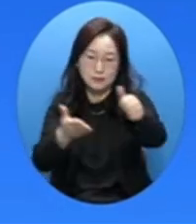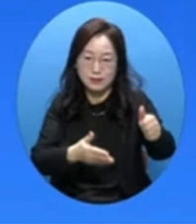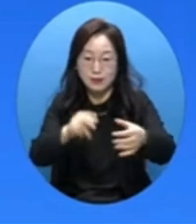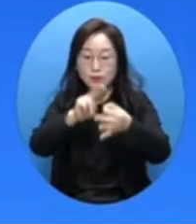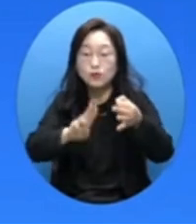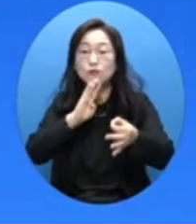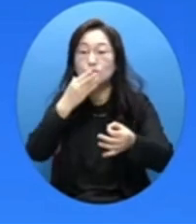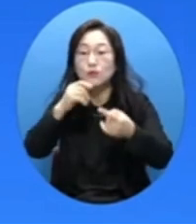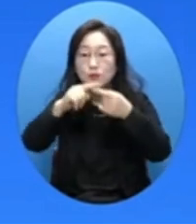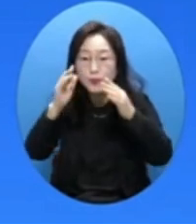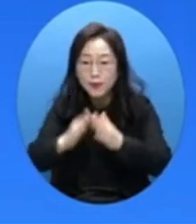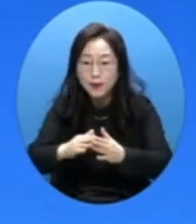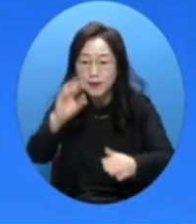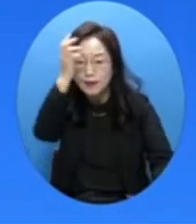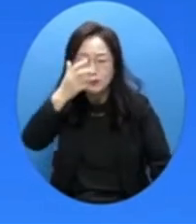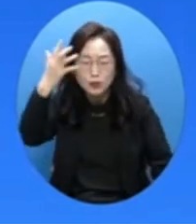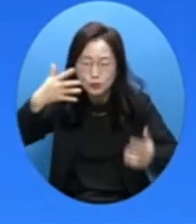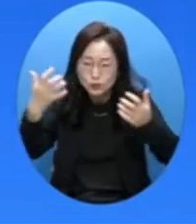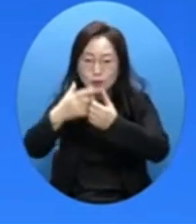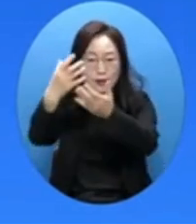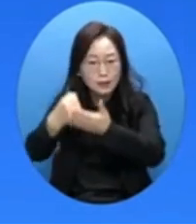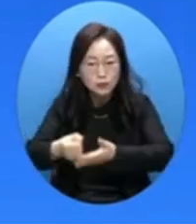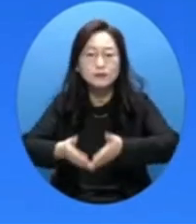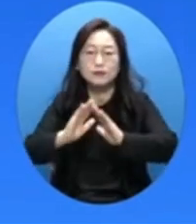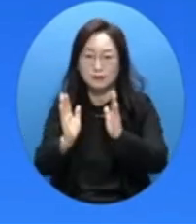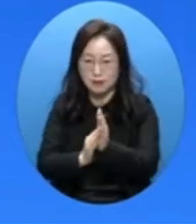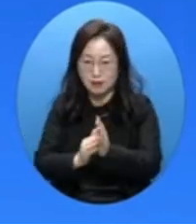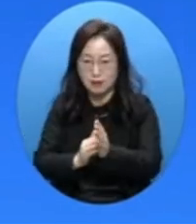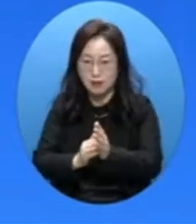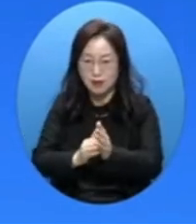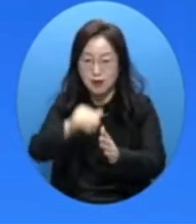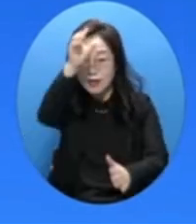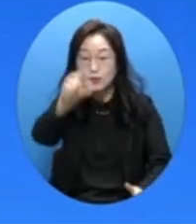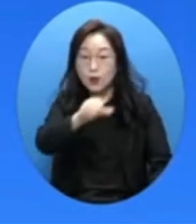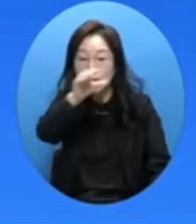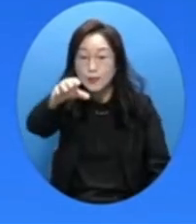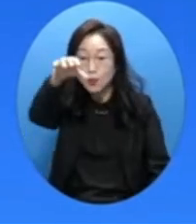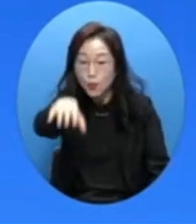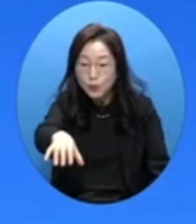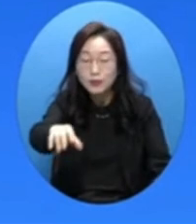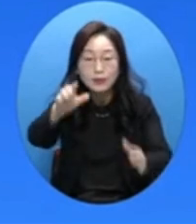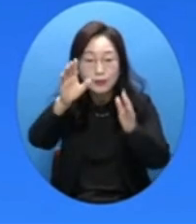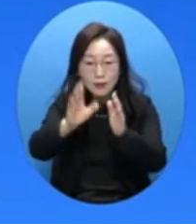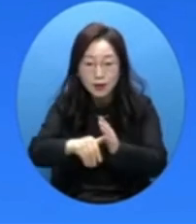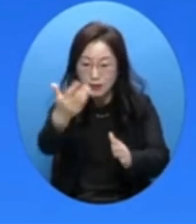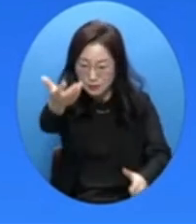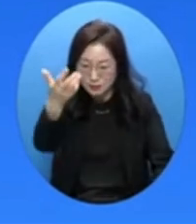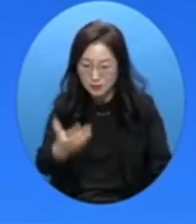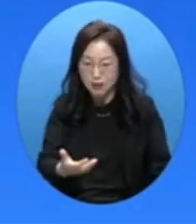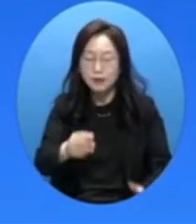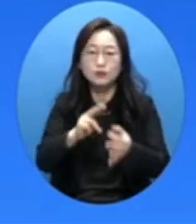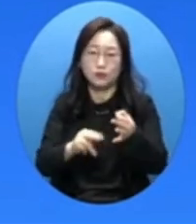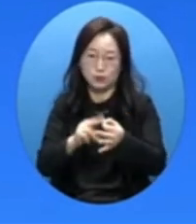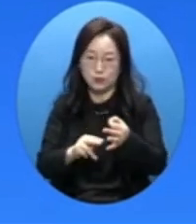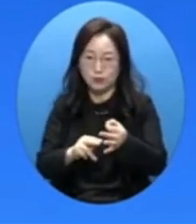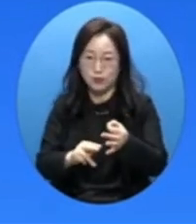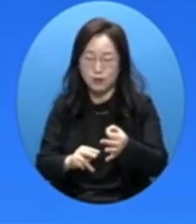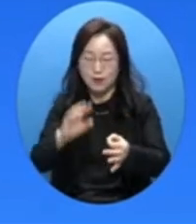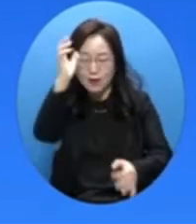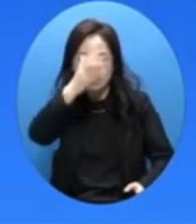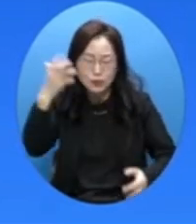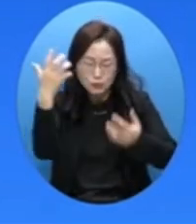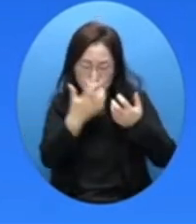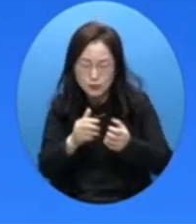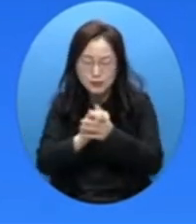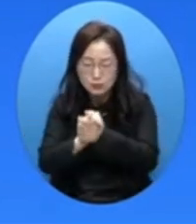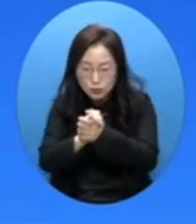순복음교회가 성령 충만으로 탄생된 교회입니다. 서대문 시절에 여의도 교회에 와서 우리가 늘 성령 충만해서 기도하고 또